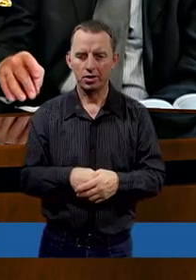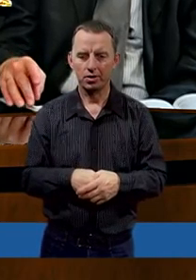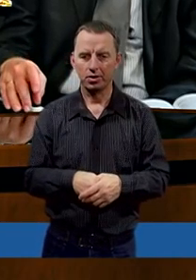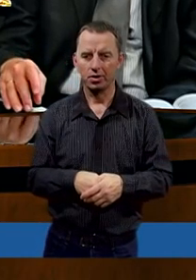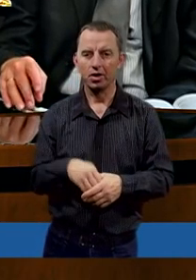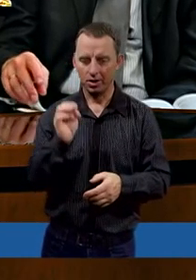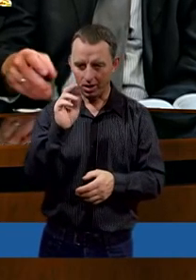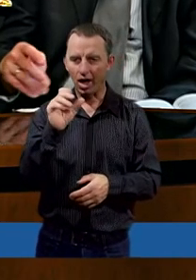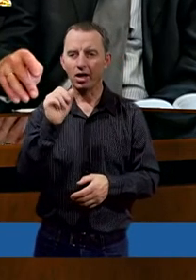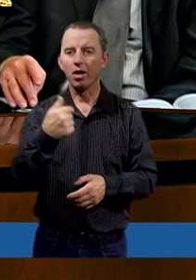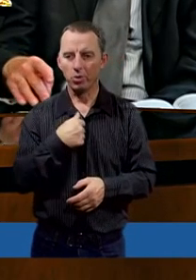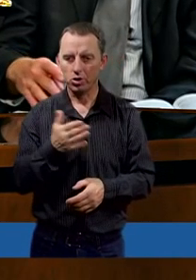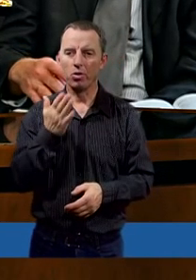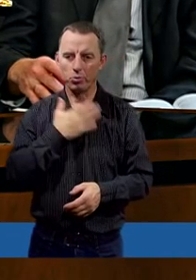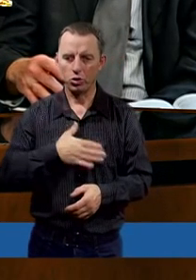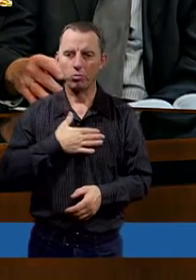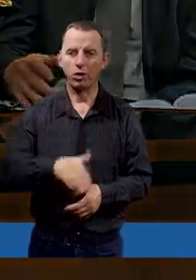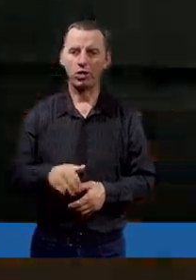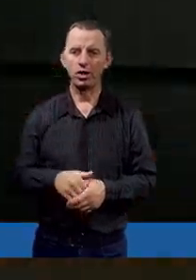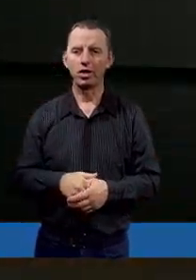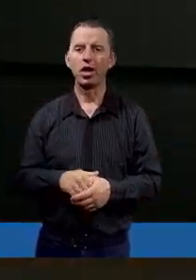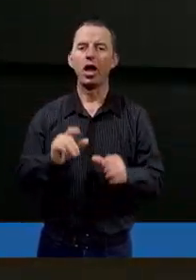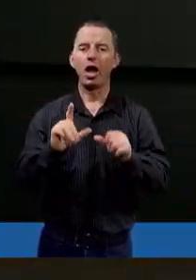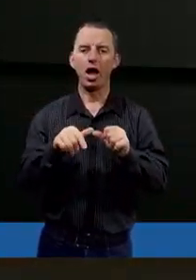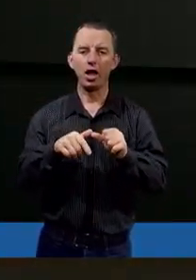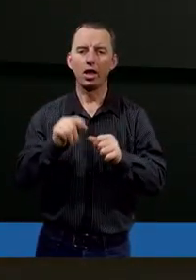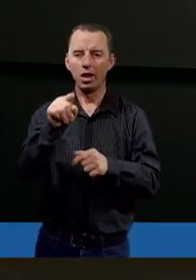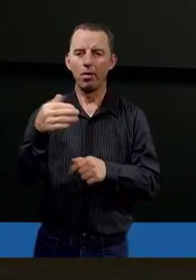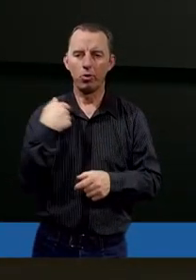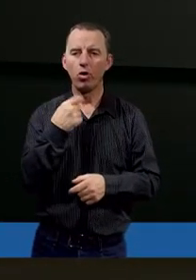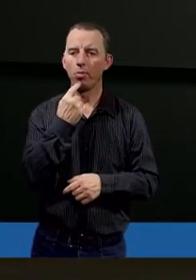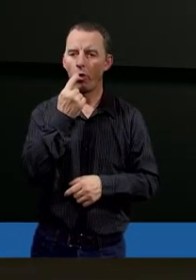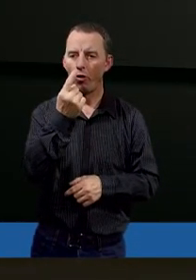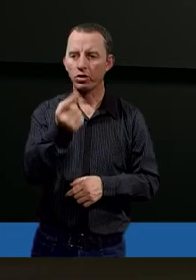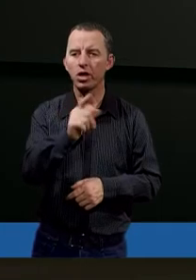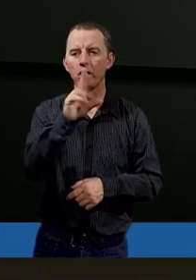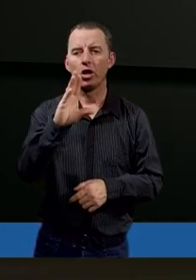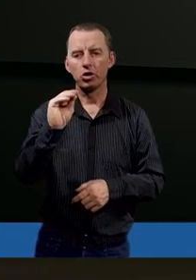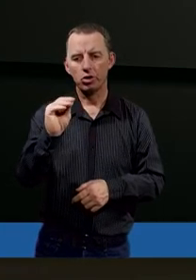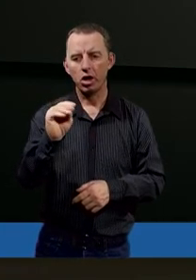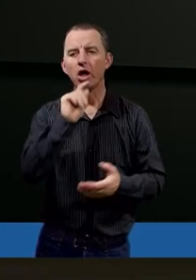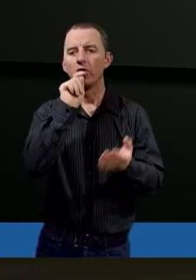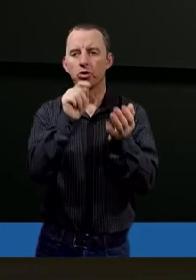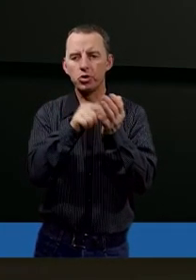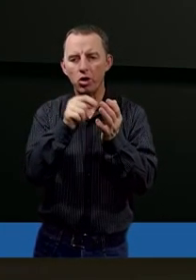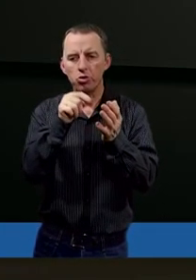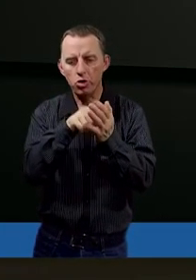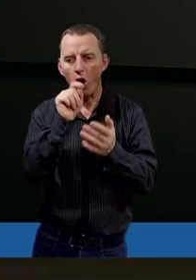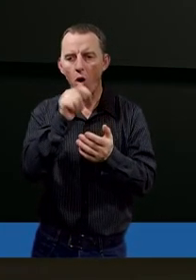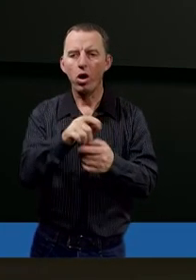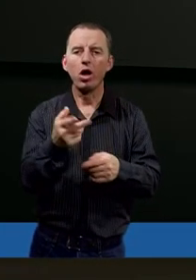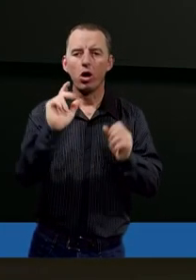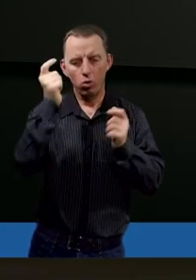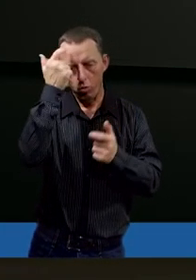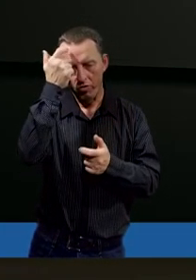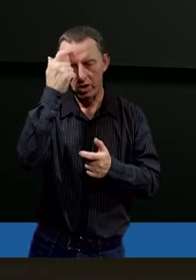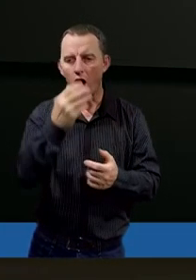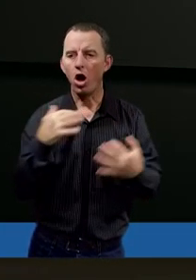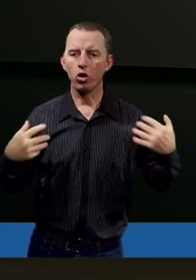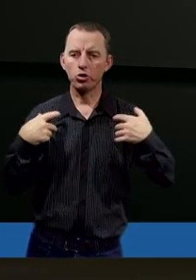Tak. Tak, to mnie się podobają. Ale tam było powiedziane, że dzięcioły głównie odżywiają